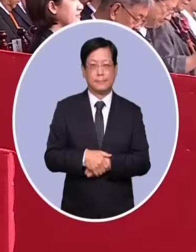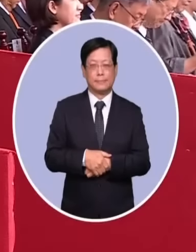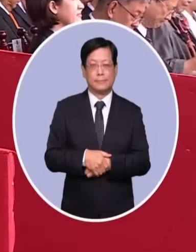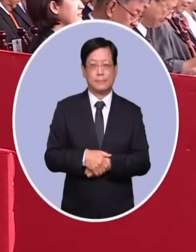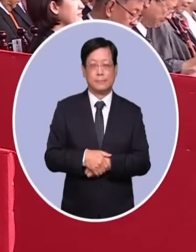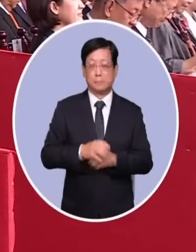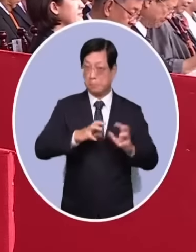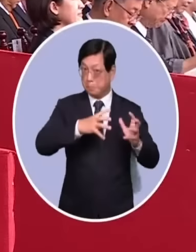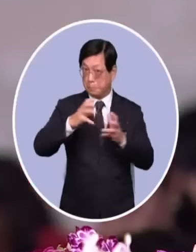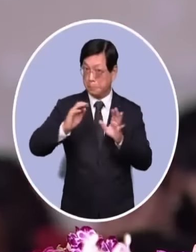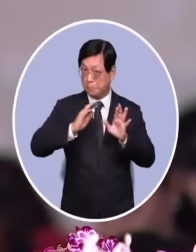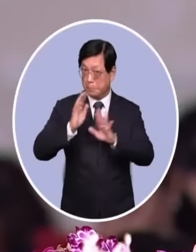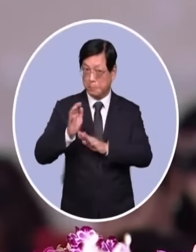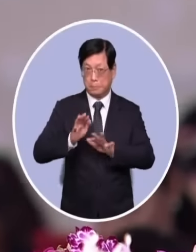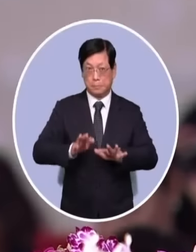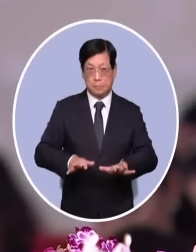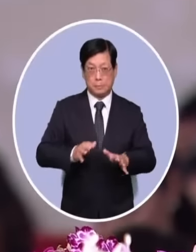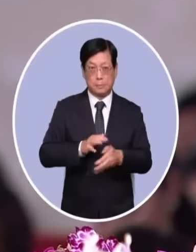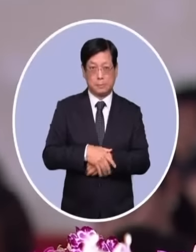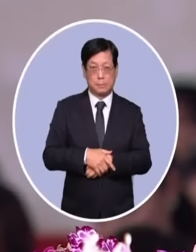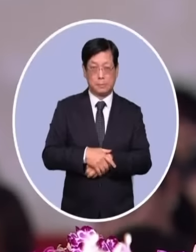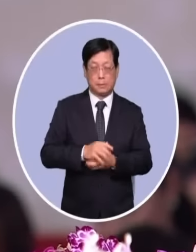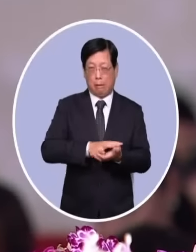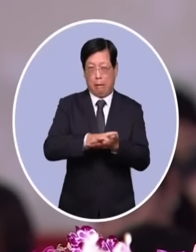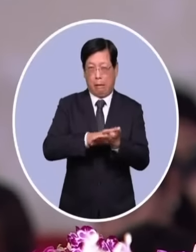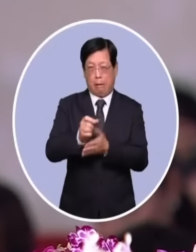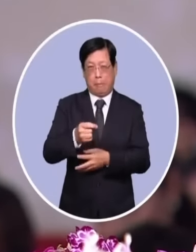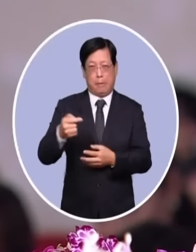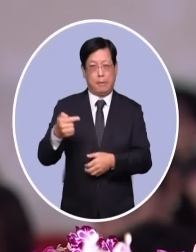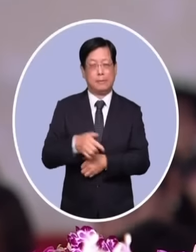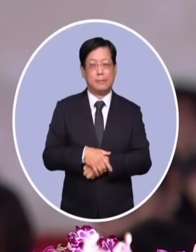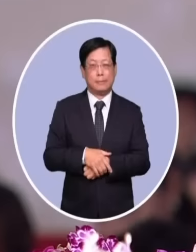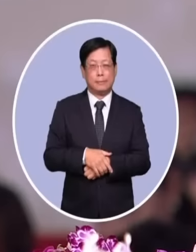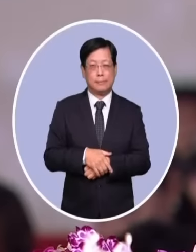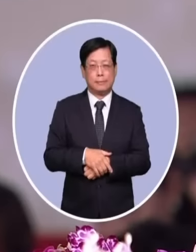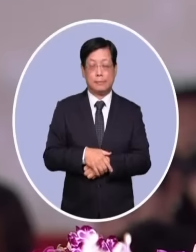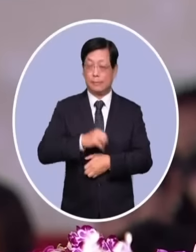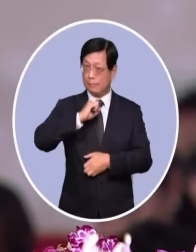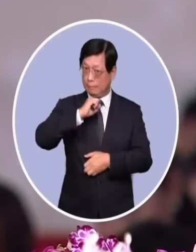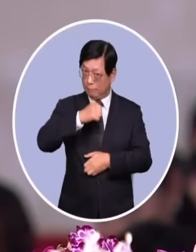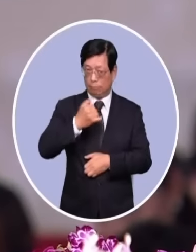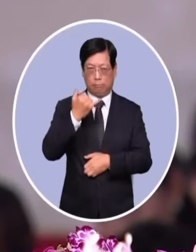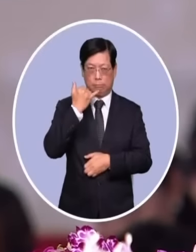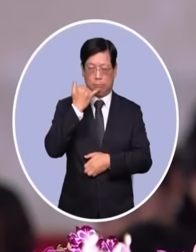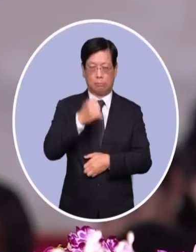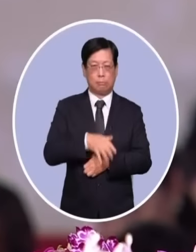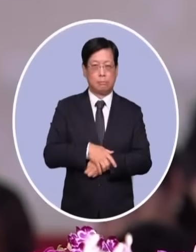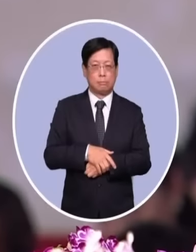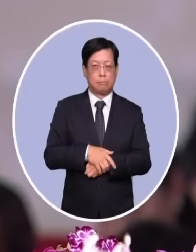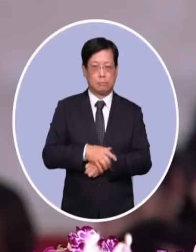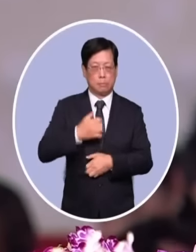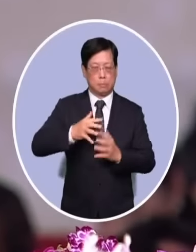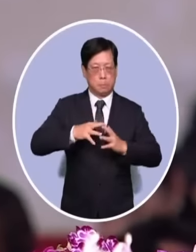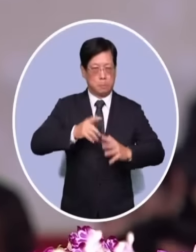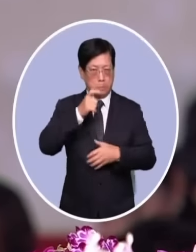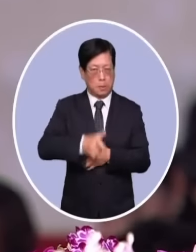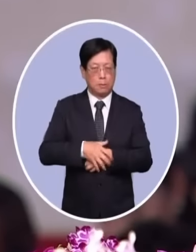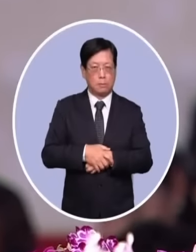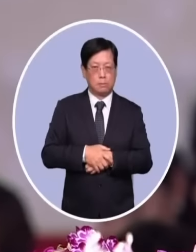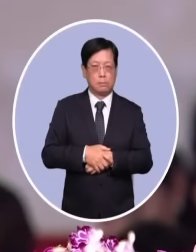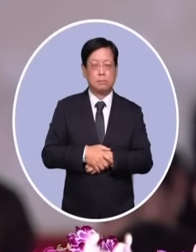在国际情势越混乱的时代，台湾将更沉稳，自与